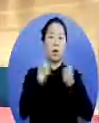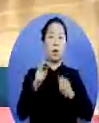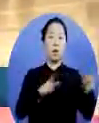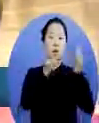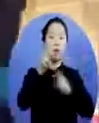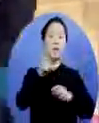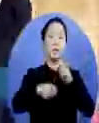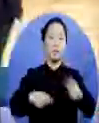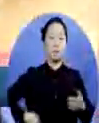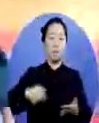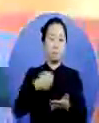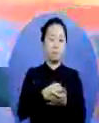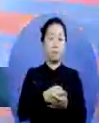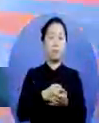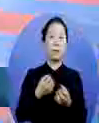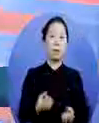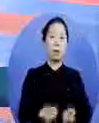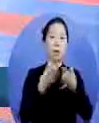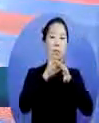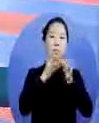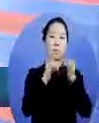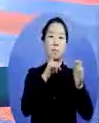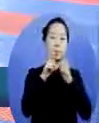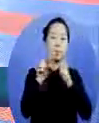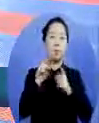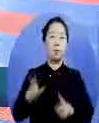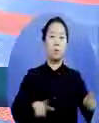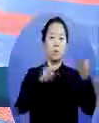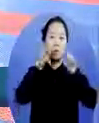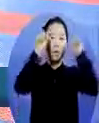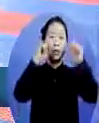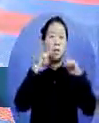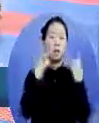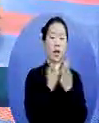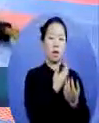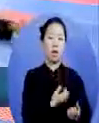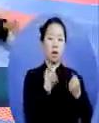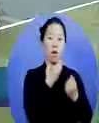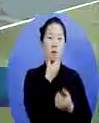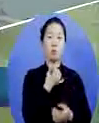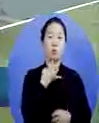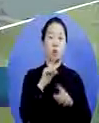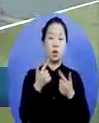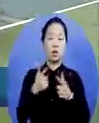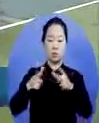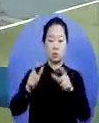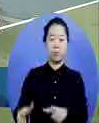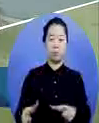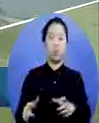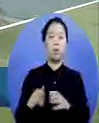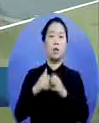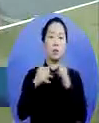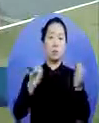실천 의지를 보았습니다 행사 관계자는 생활체육 은 이제 개인의 건강과 행복 증진은 물론 지역주민들의